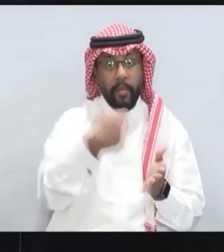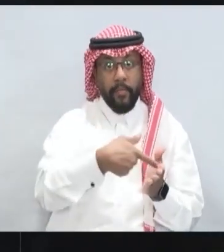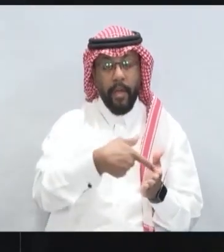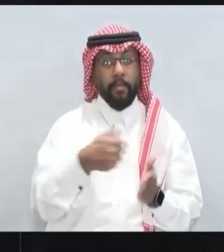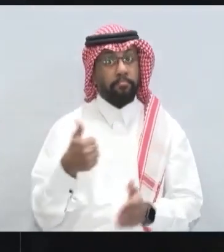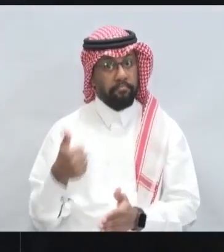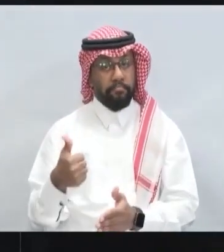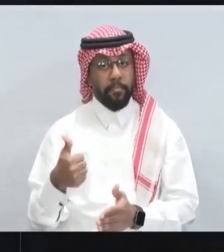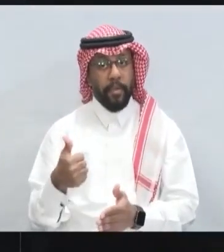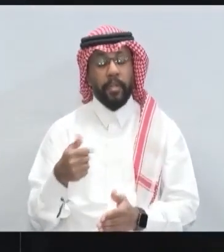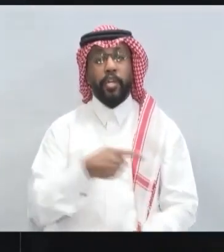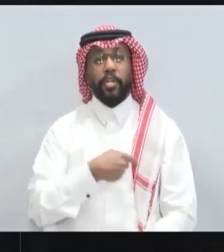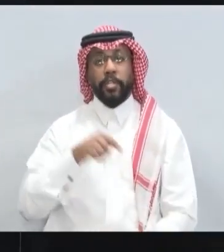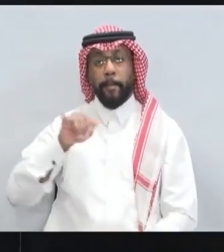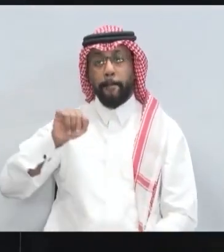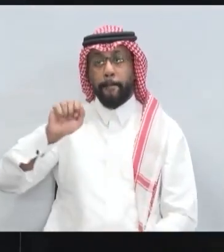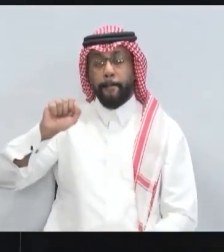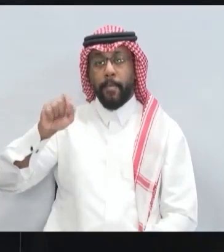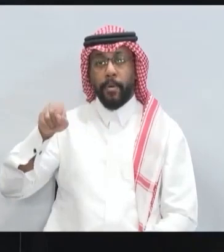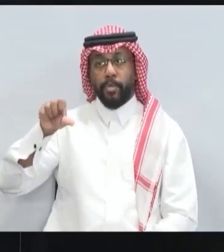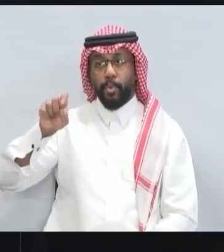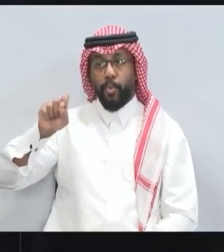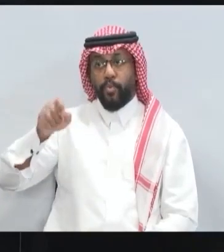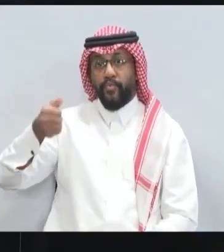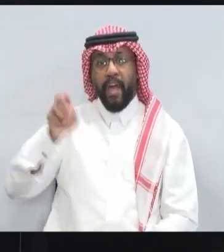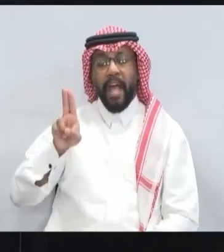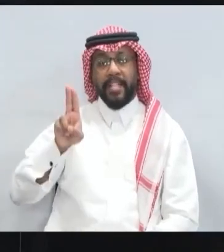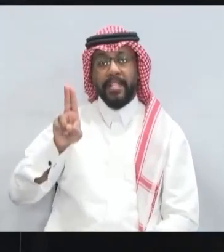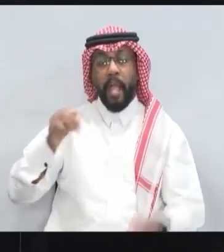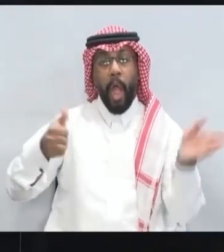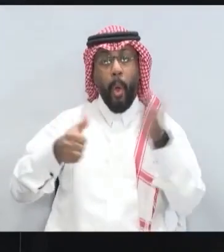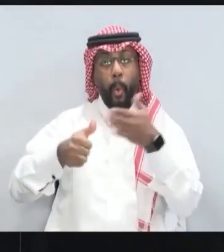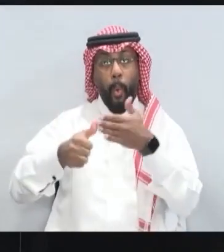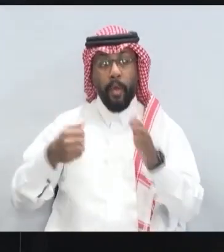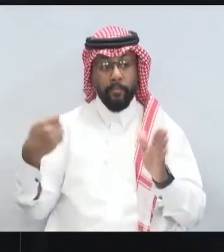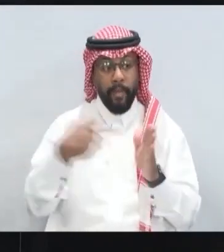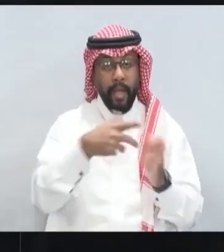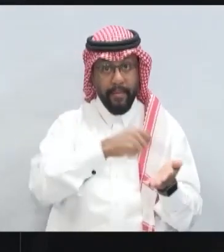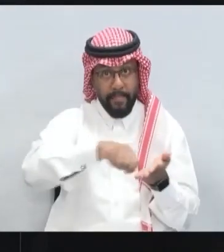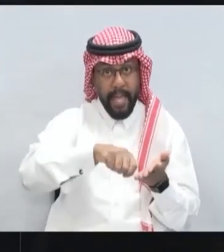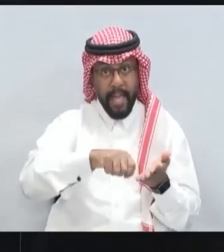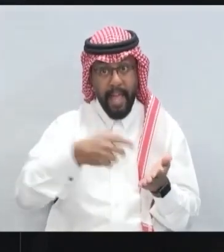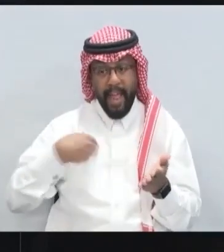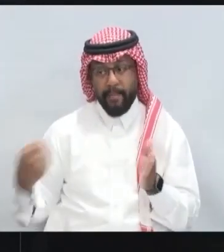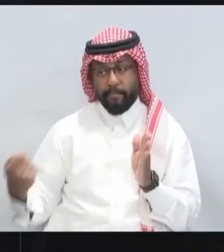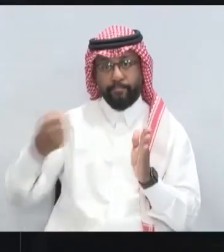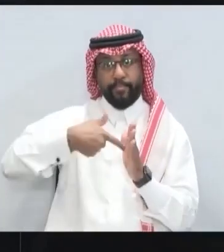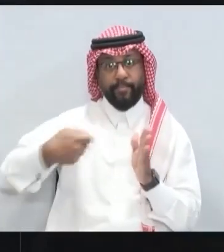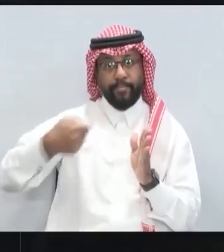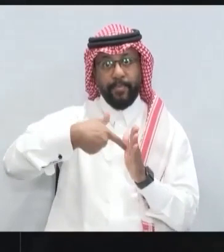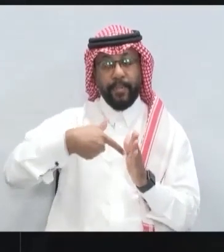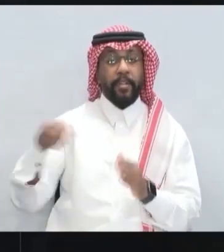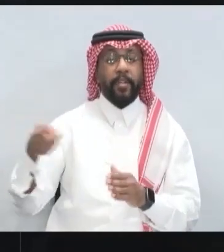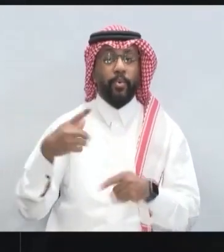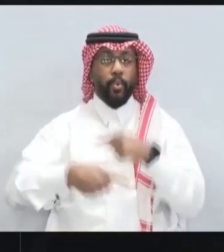يسمى بالمصروفات المدفوعات المقدمه يقوم بالدفع مقدما وبالتالي هذا ما يسمى بالاصول